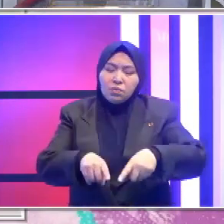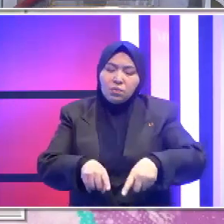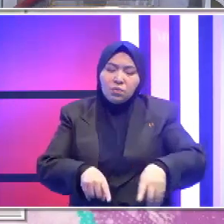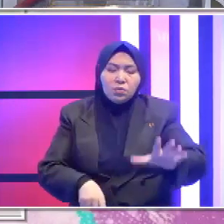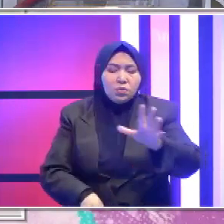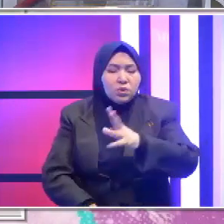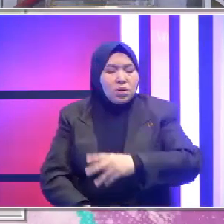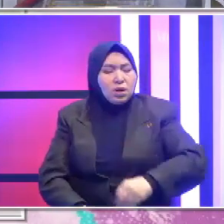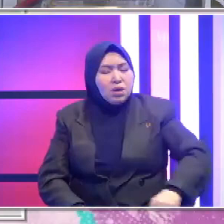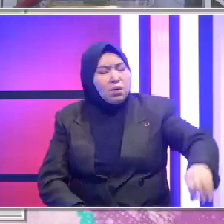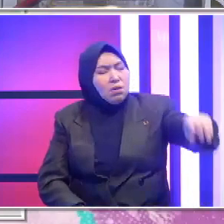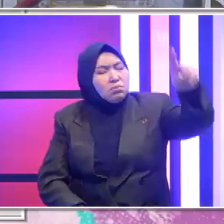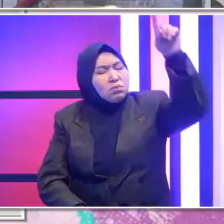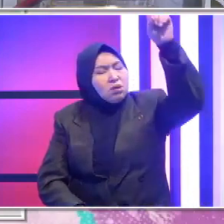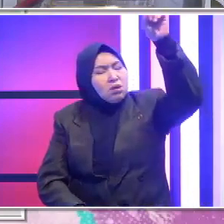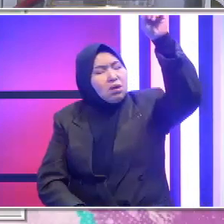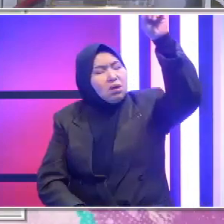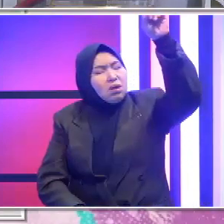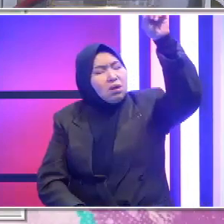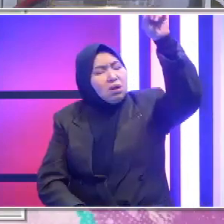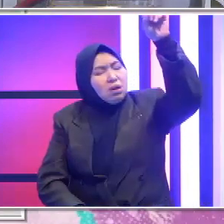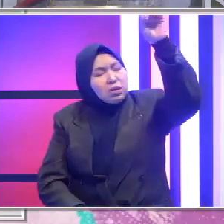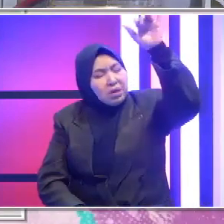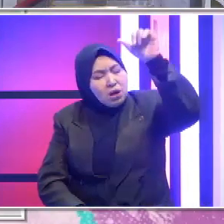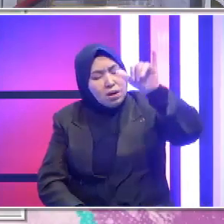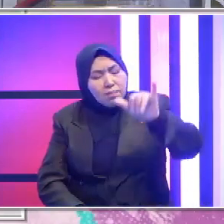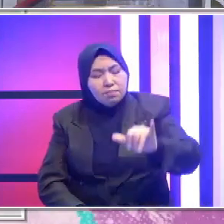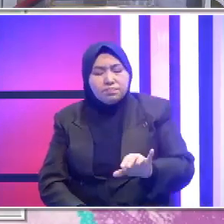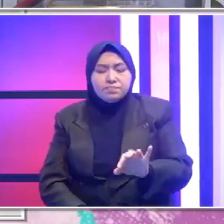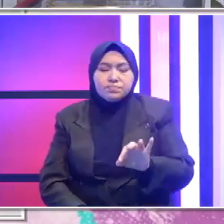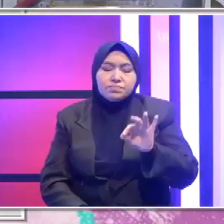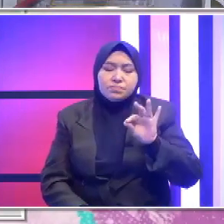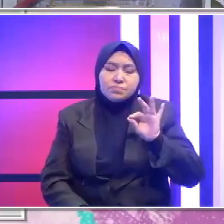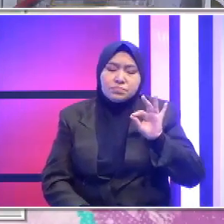tua yang tak tahu